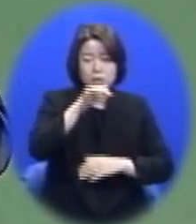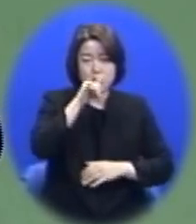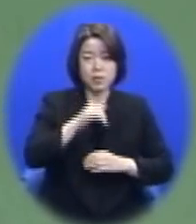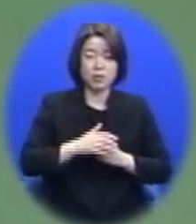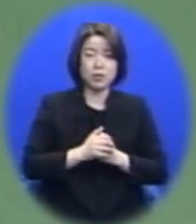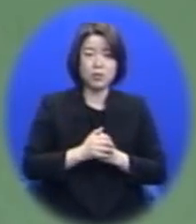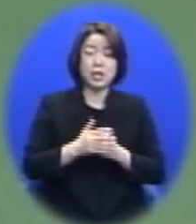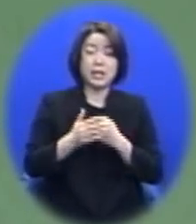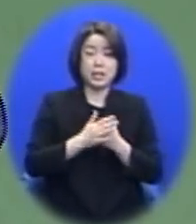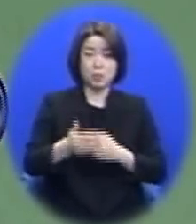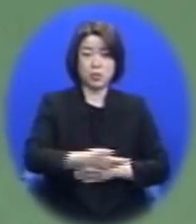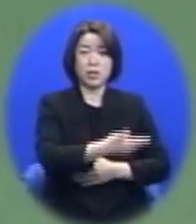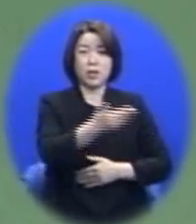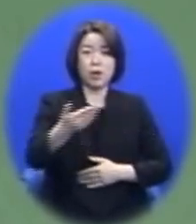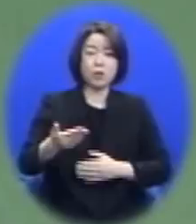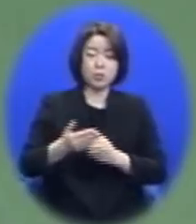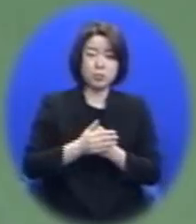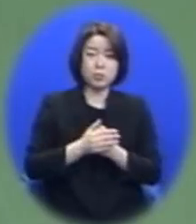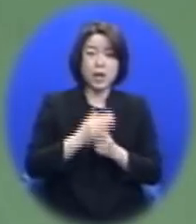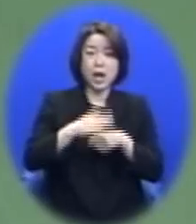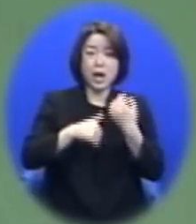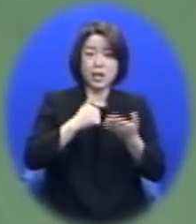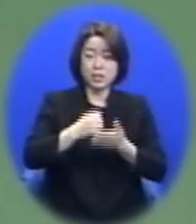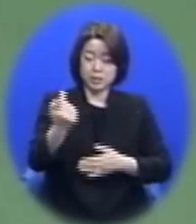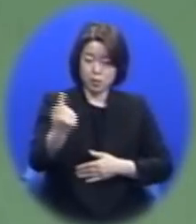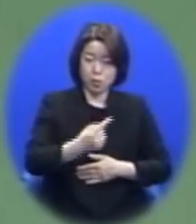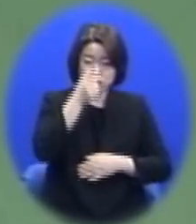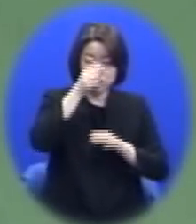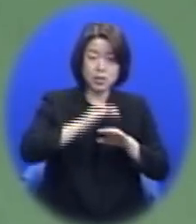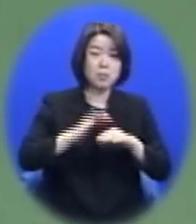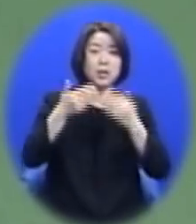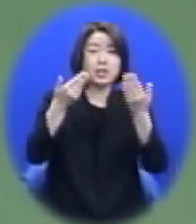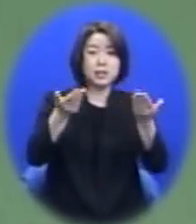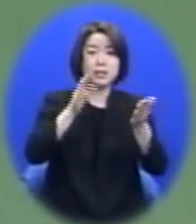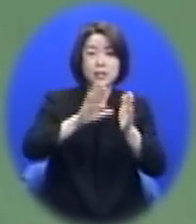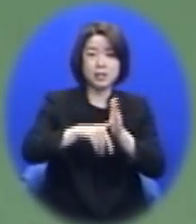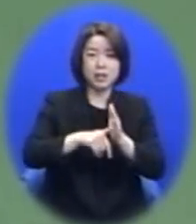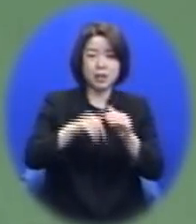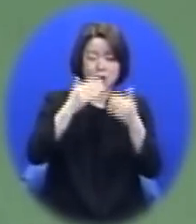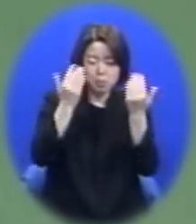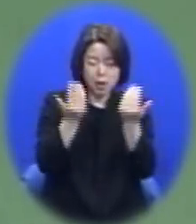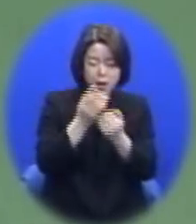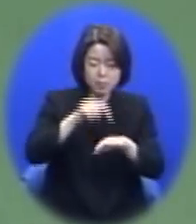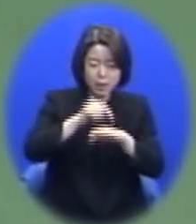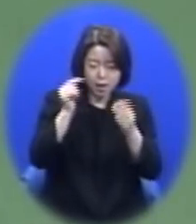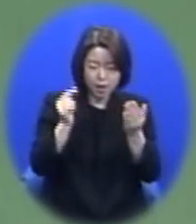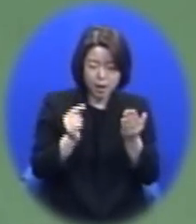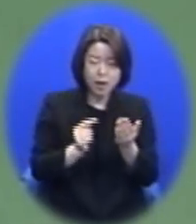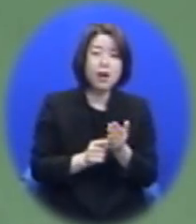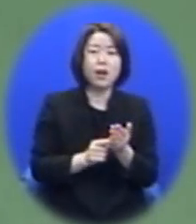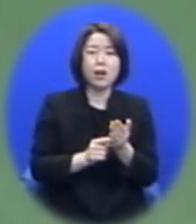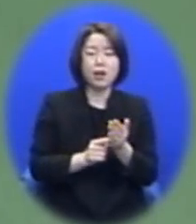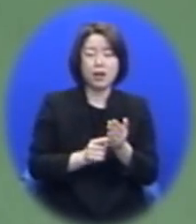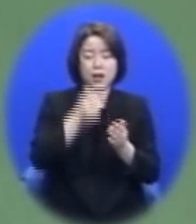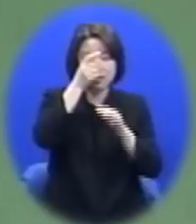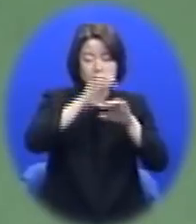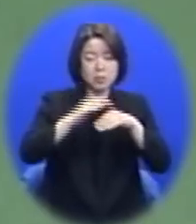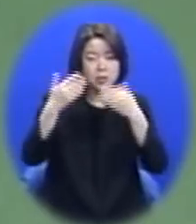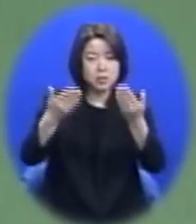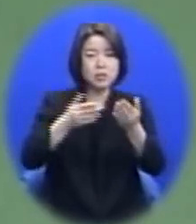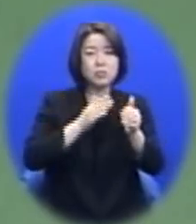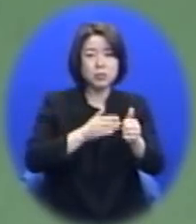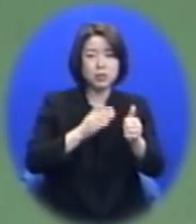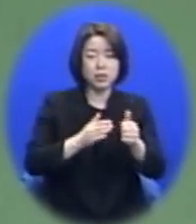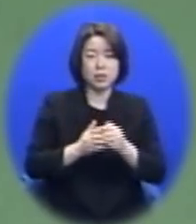여러분, 그러므로 여러분이 하나님께 나와서 예배할 때 전심의 예배를 꼭 드려보시기 바랍니다.